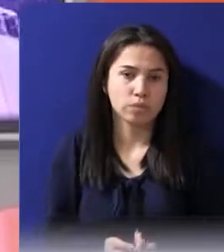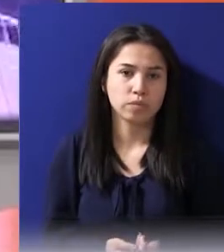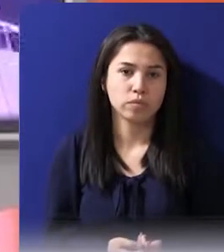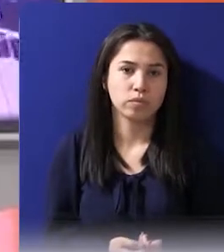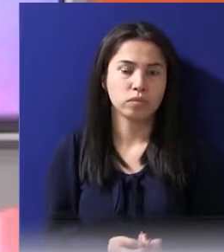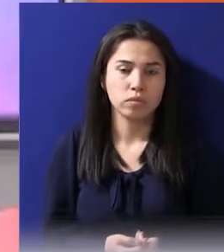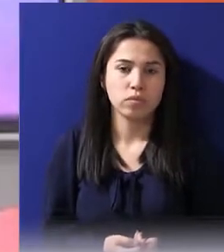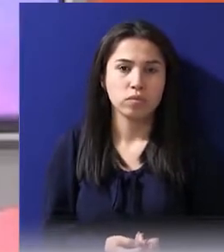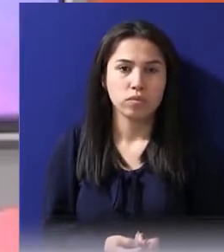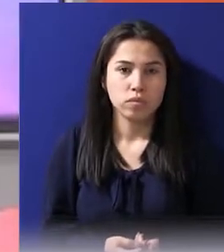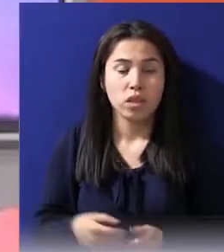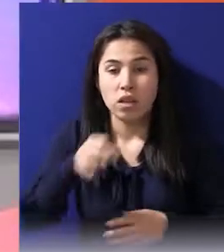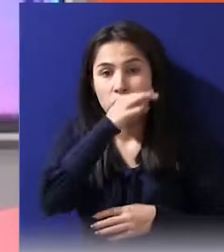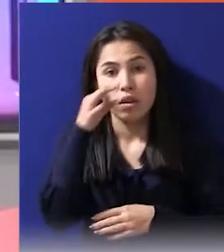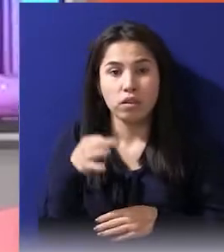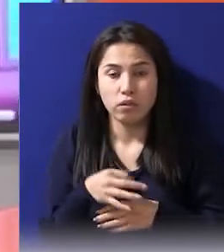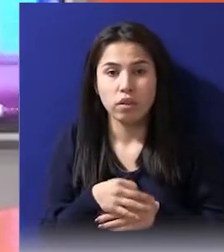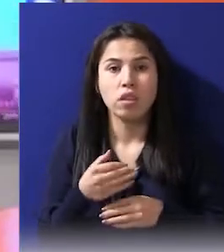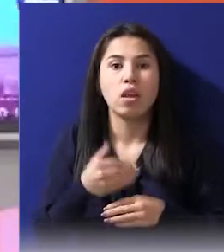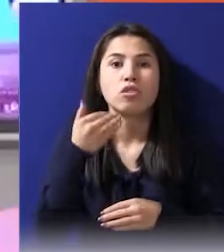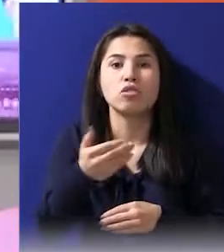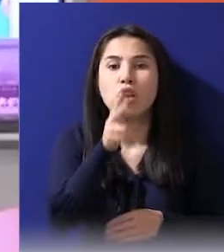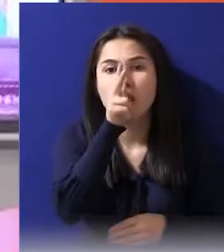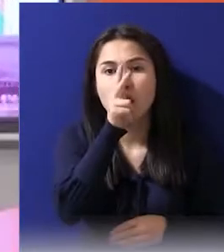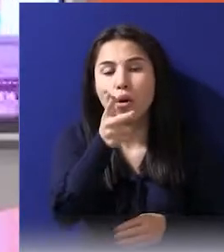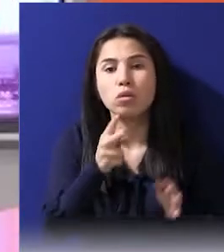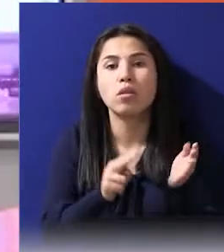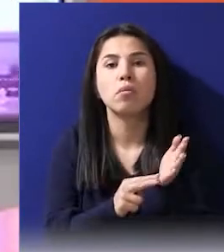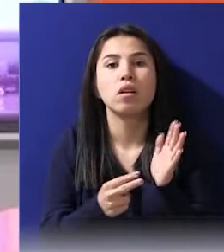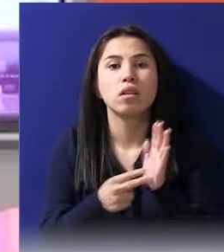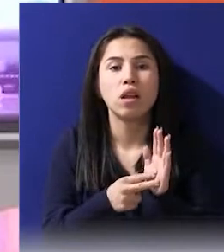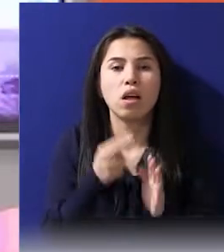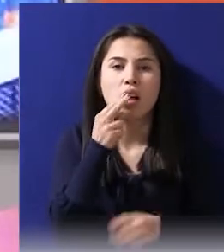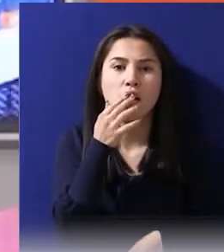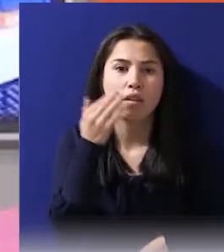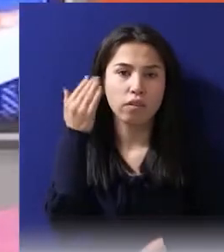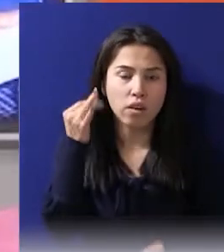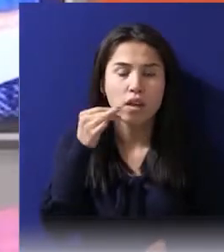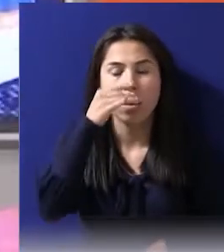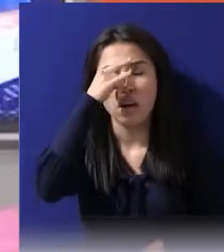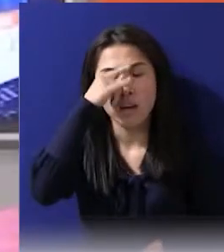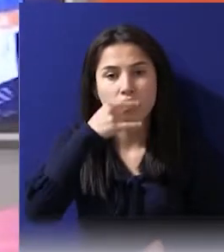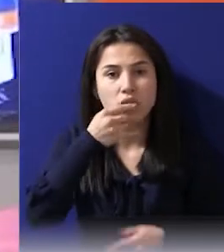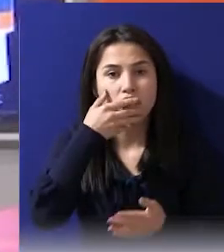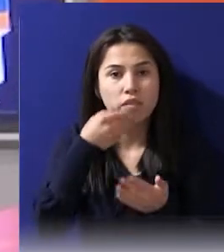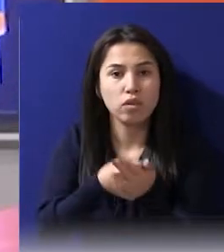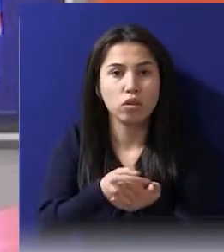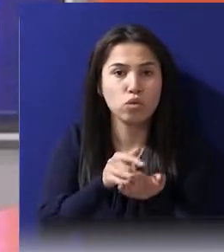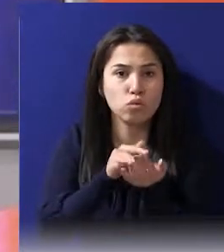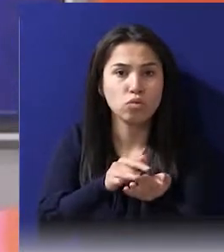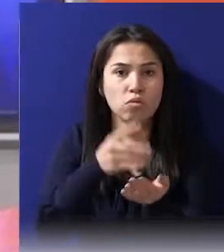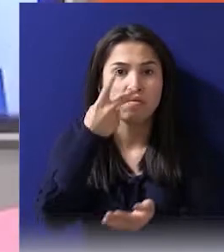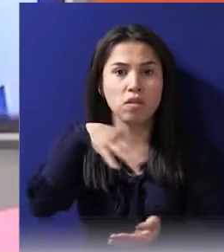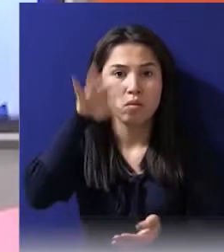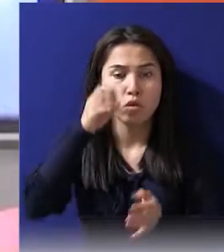баяндады. Санқарлы саланың аяқ алысын жеткізген жауаптының айтуынша, алдағы 3 жылда өңірімізге келетін шетелдік және отандық туристер саны